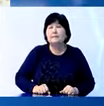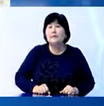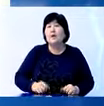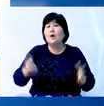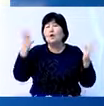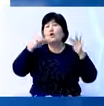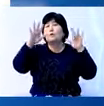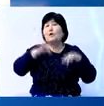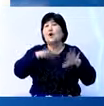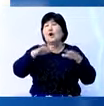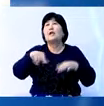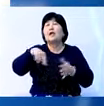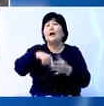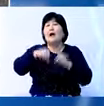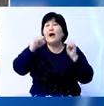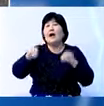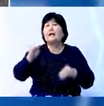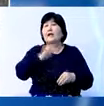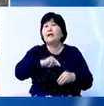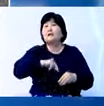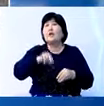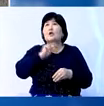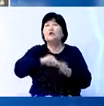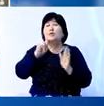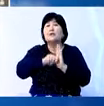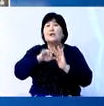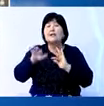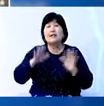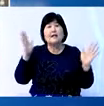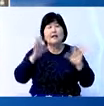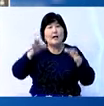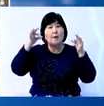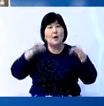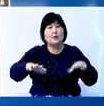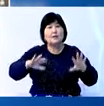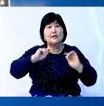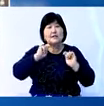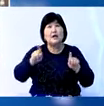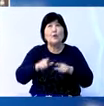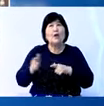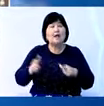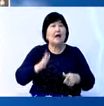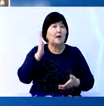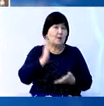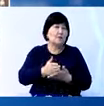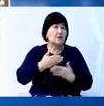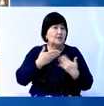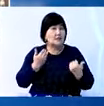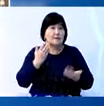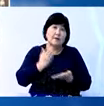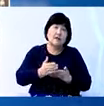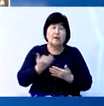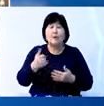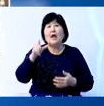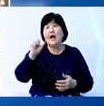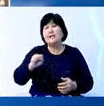Түнмен жауған қар қаланың арнайы қызмет өкілдерінің жұмысын тексерді. Табиғаттың тосын сыйына олар дайын болып шықты ма? Бұл туралы мен